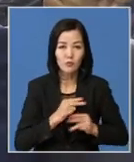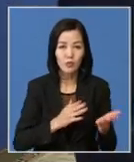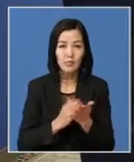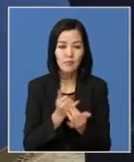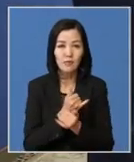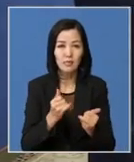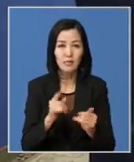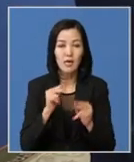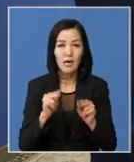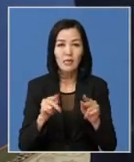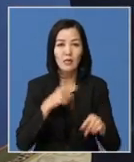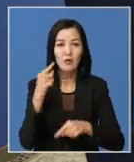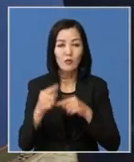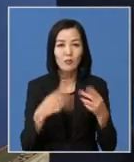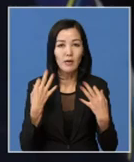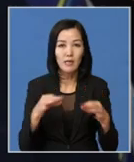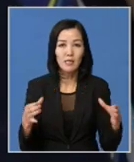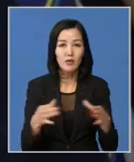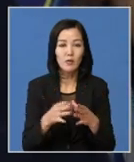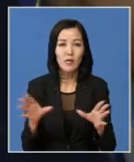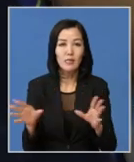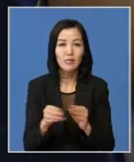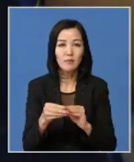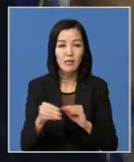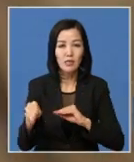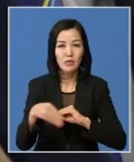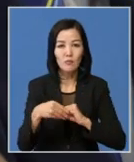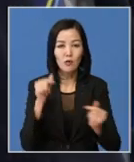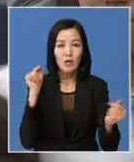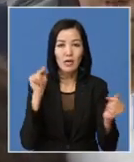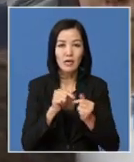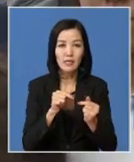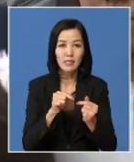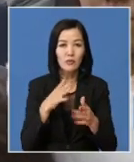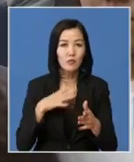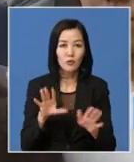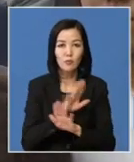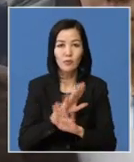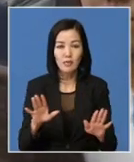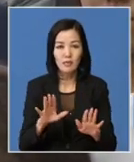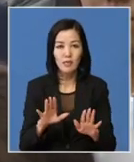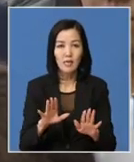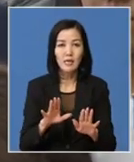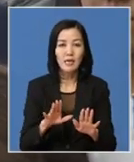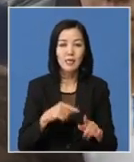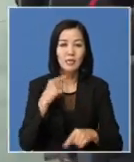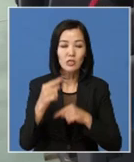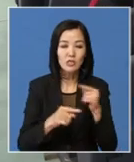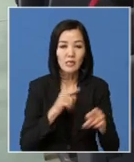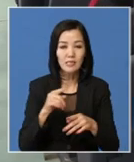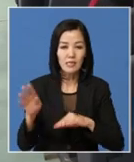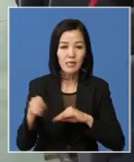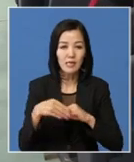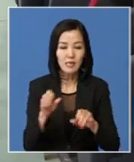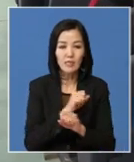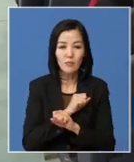адал ұрпақ еріктілер клубының мүшелері сыбайлас жемқорлыққа мүлдем төзбеушілік қағидасын ұстанады. Яғни өскелең ұрпақ бойында бармақ басты, көз қысты